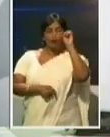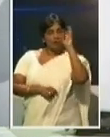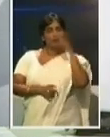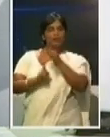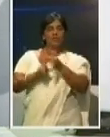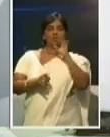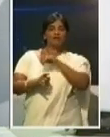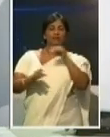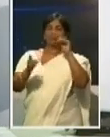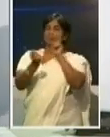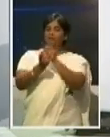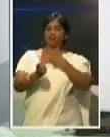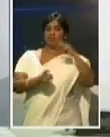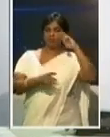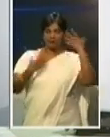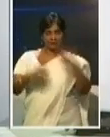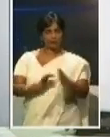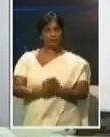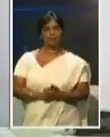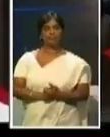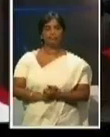පෙරවරුවේ ජනාධිපතිතුමා ඉදිරියේ දිවුරුම් දුන්නා.